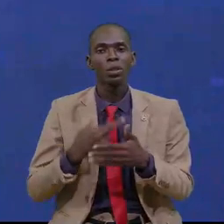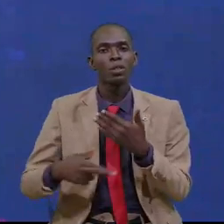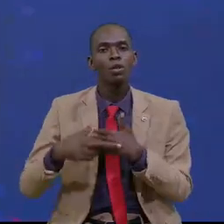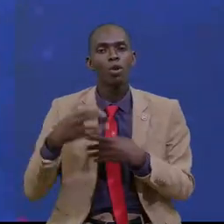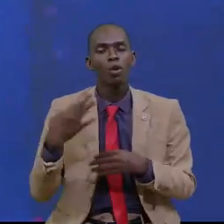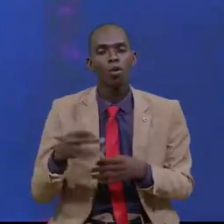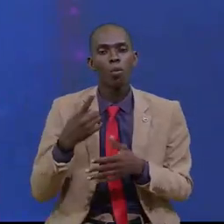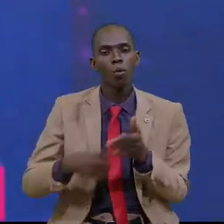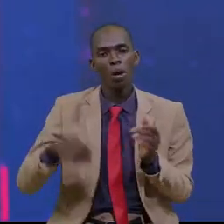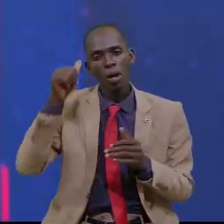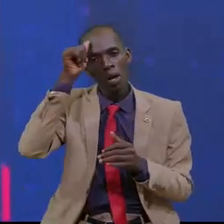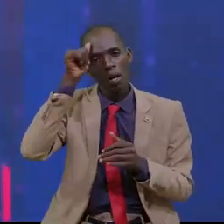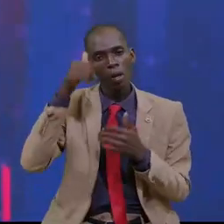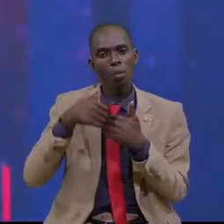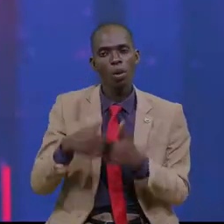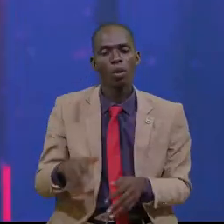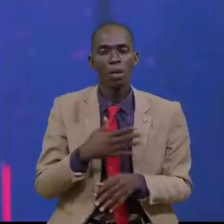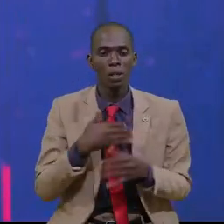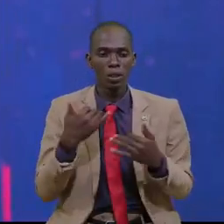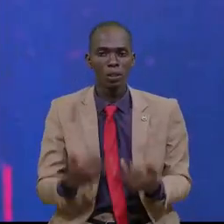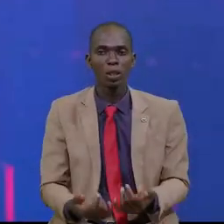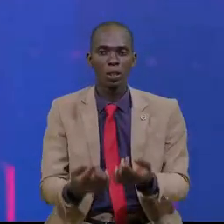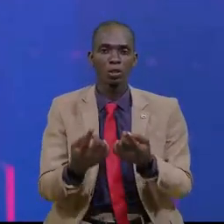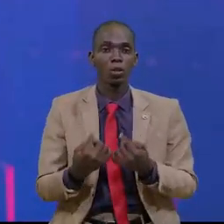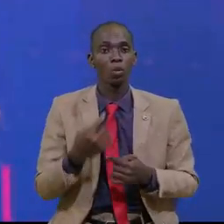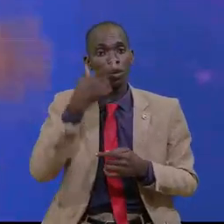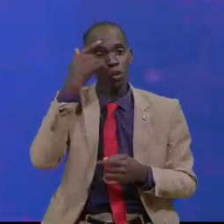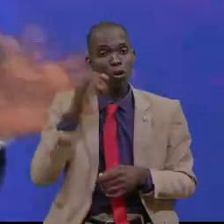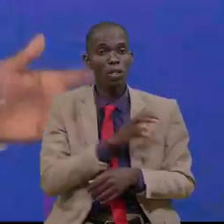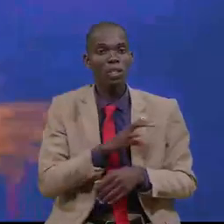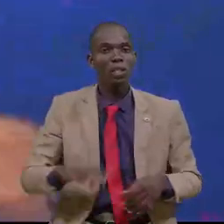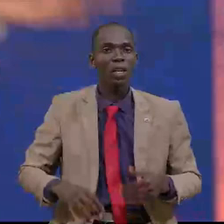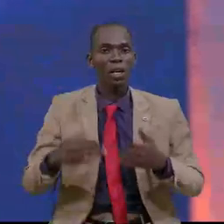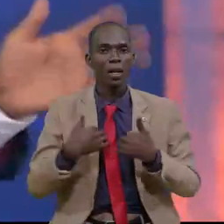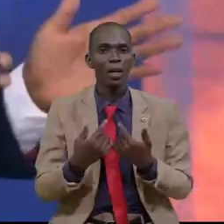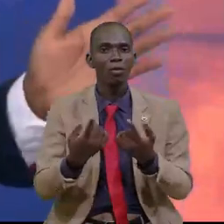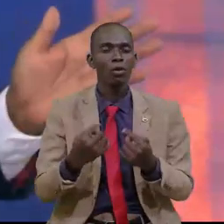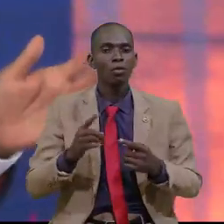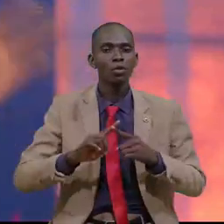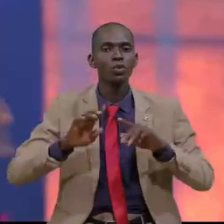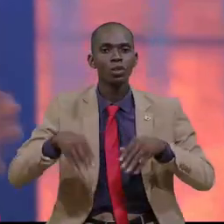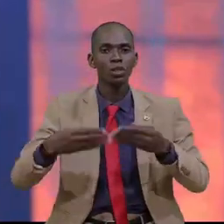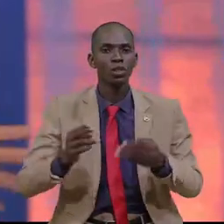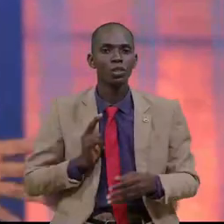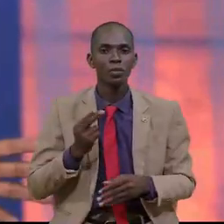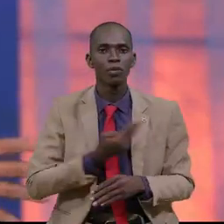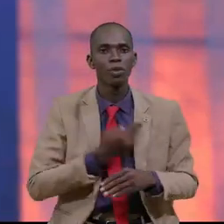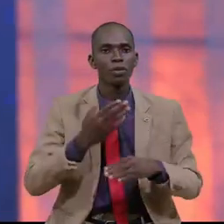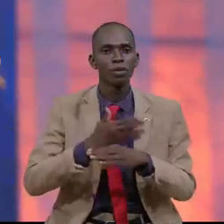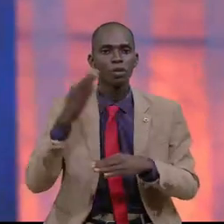la restauration de ce que Adam a perdu. Maintenant, nous venons parce que Christ est venu nous donner